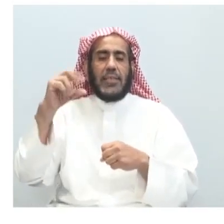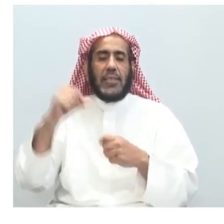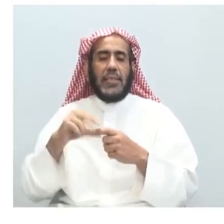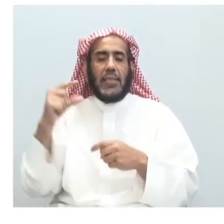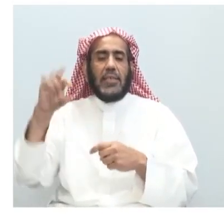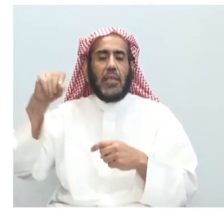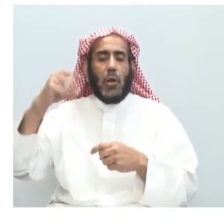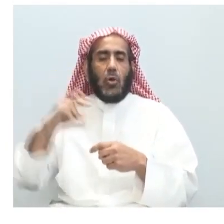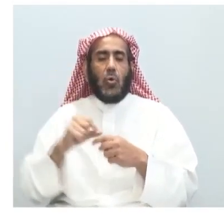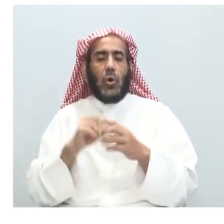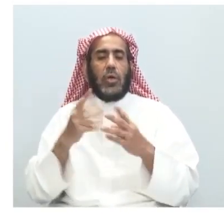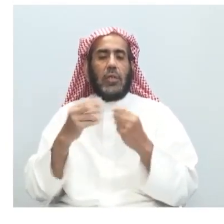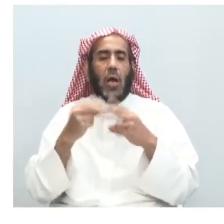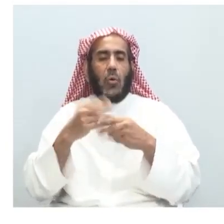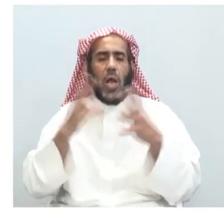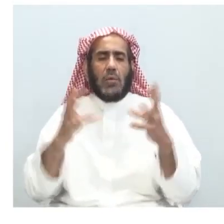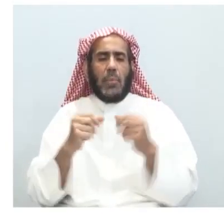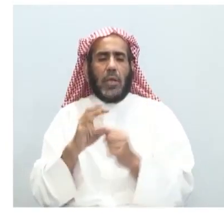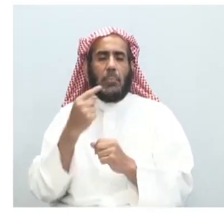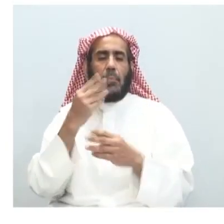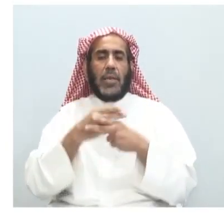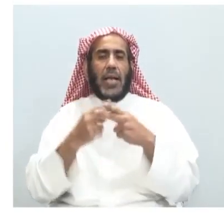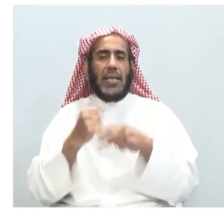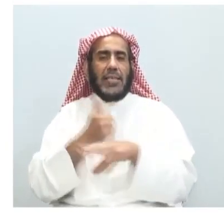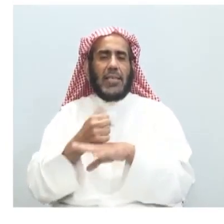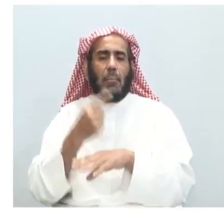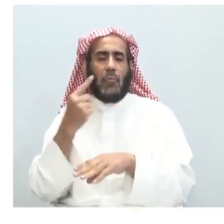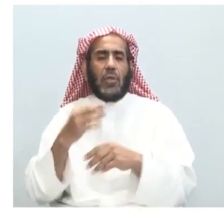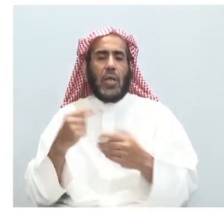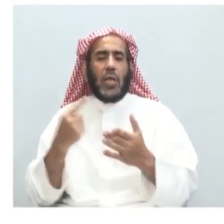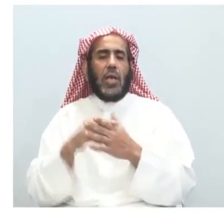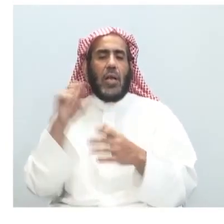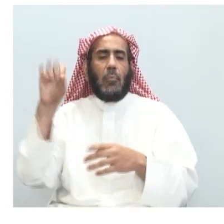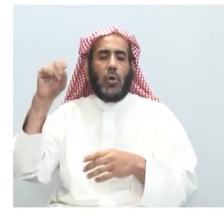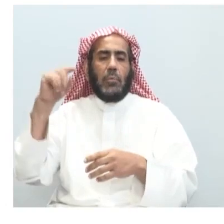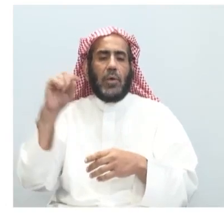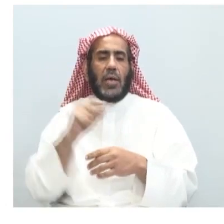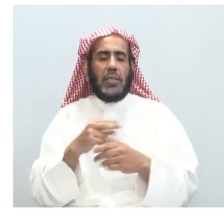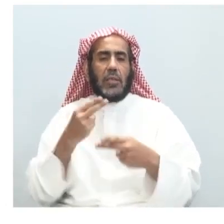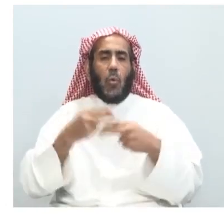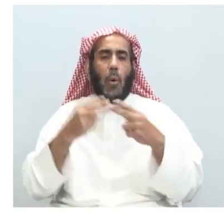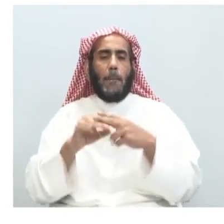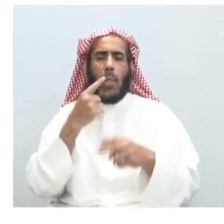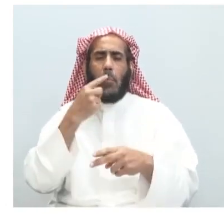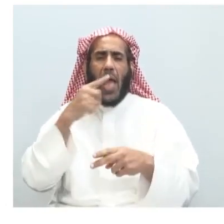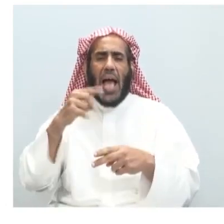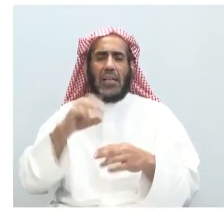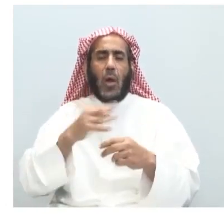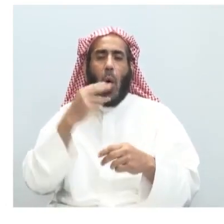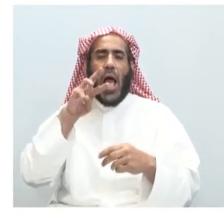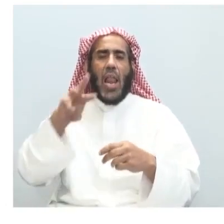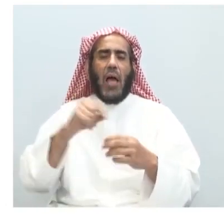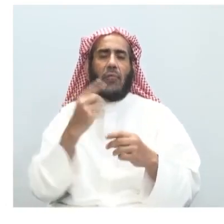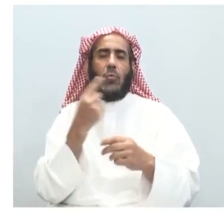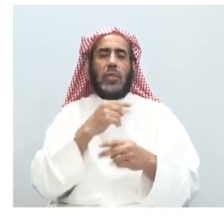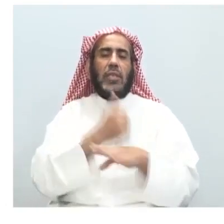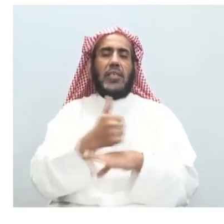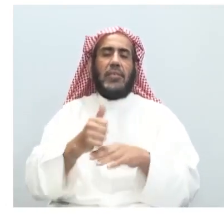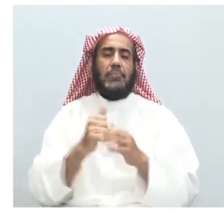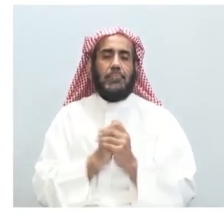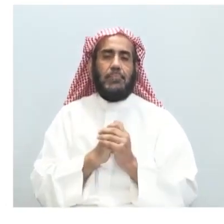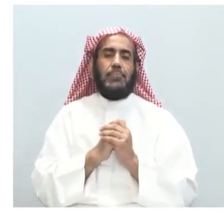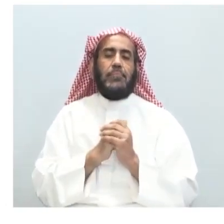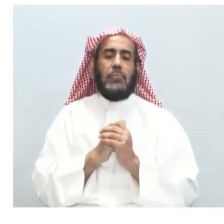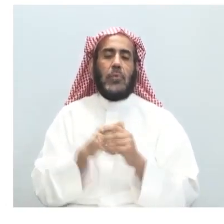يتراوح حجم الكربوهيدرات بين وحدات بناء اساسيه مفرده الى بوليمرات تتكون من مئات او الاف الوحدات الاساسيه